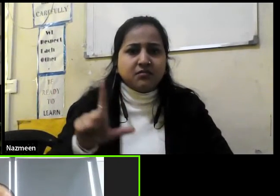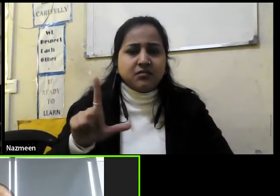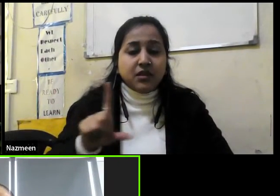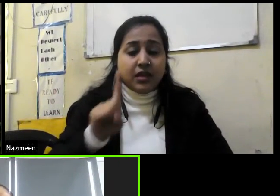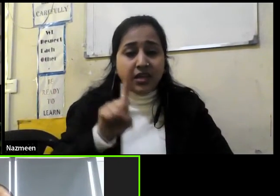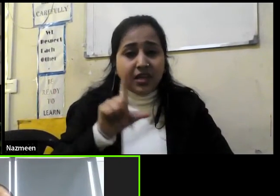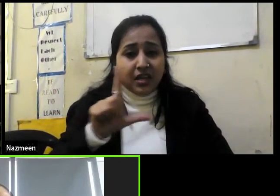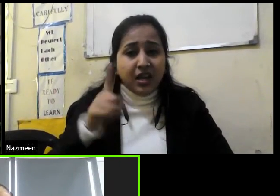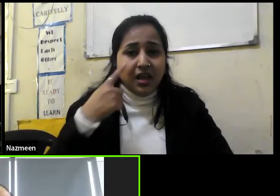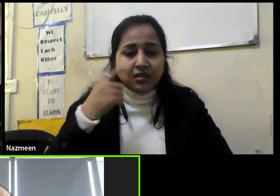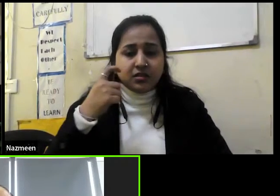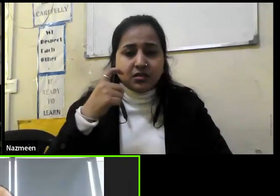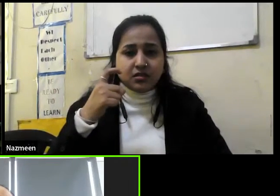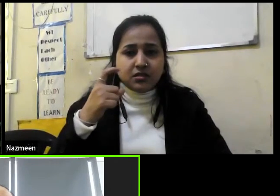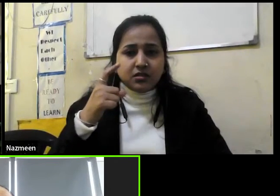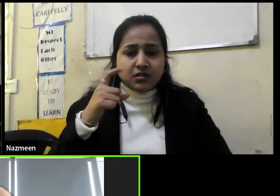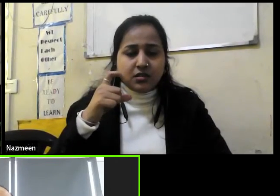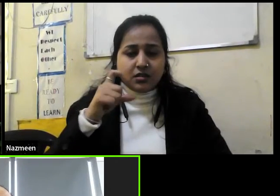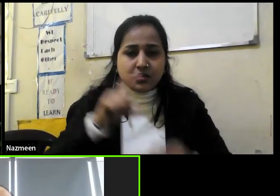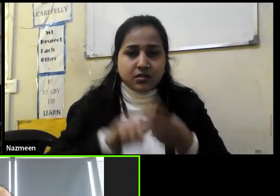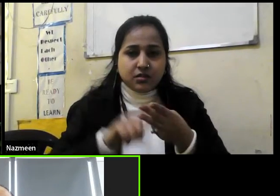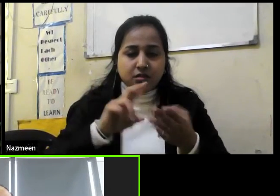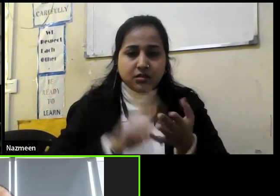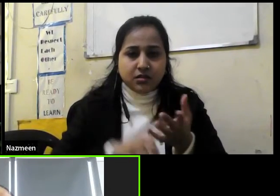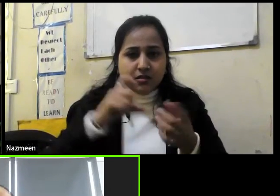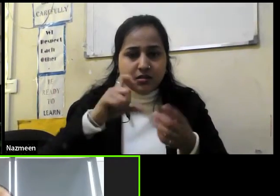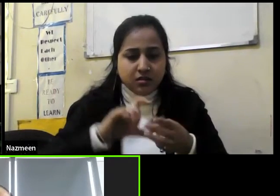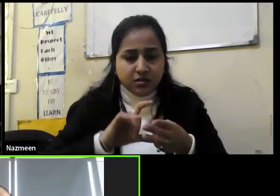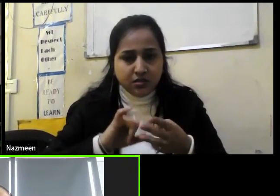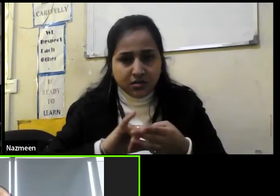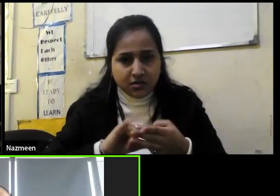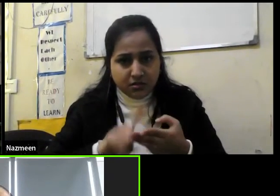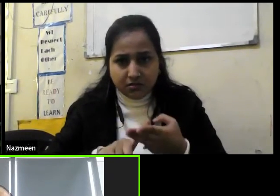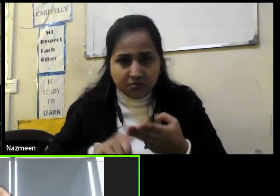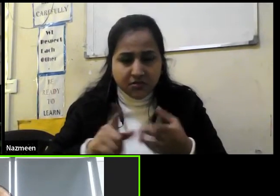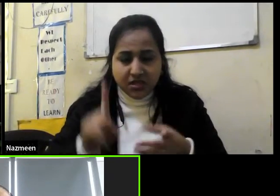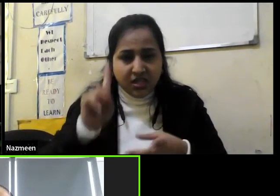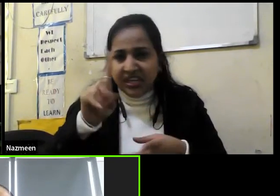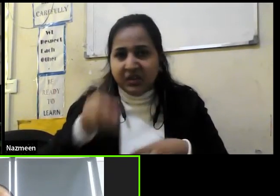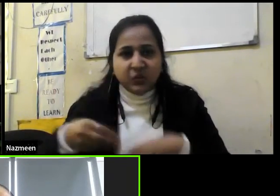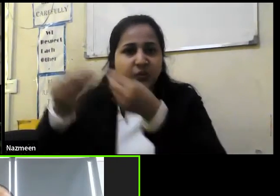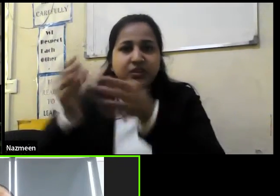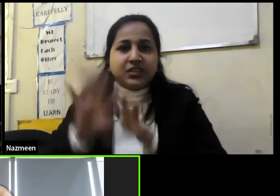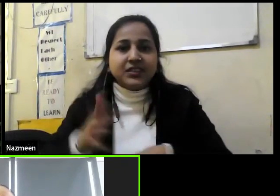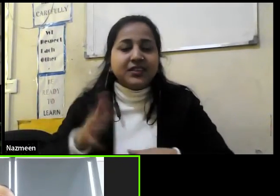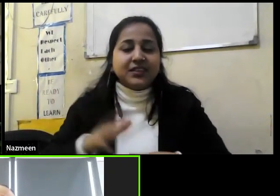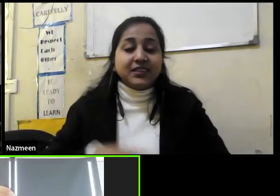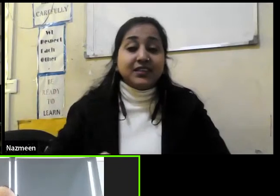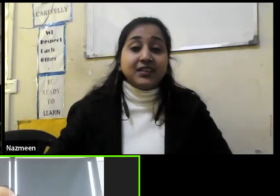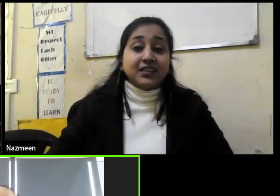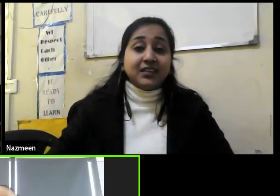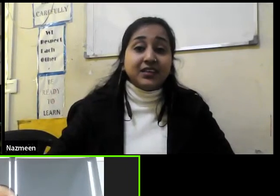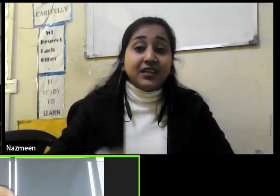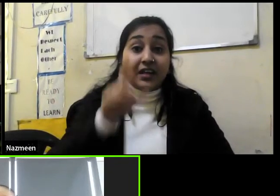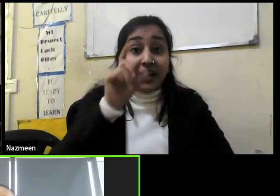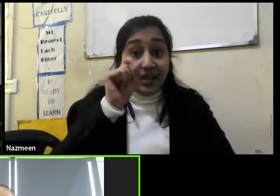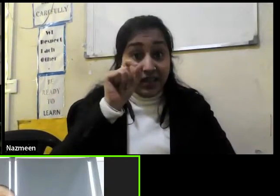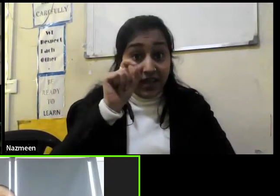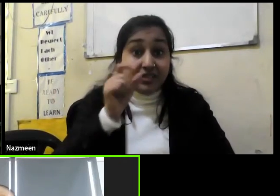बाय लॉ एक एंटरप्रेन्योर को टेक्नोलॉजी कभी देते नहीं है. सो देयर टेक्नोलॉजी अवेलेबल टू 10